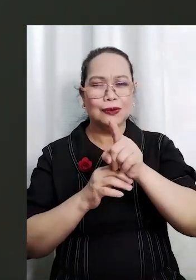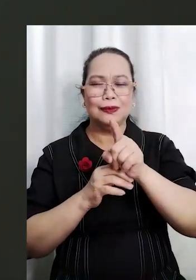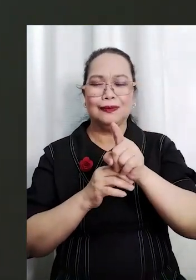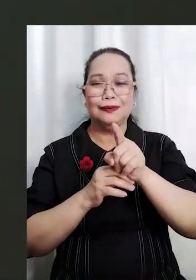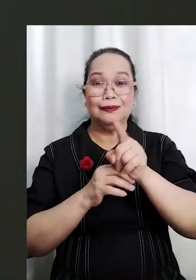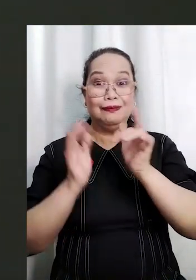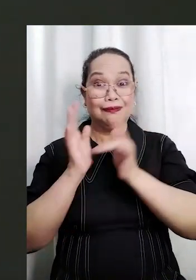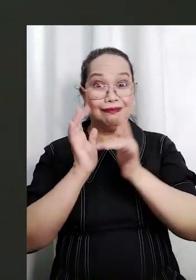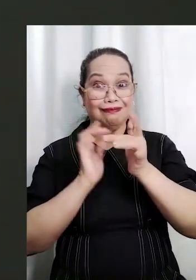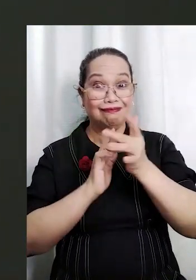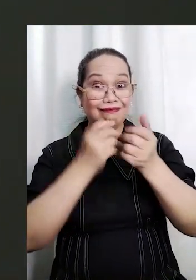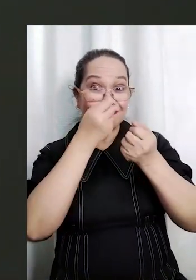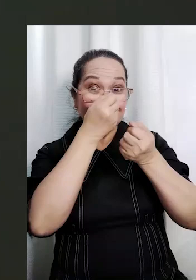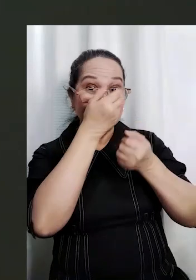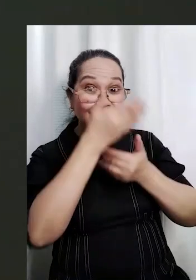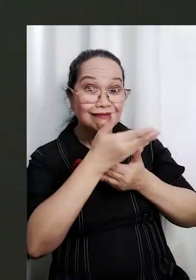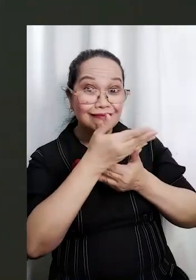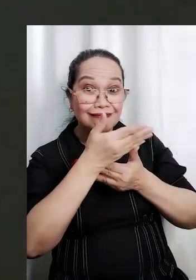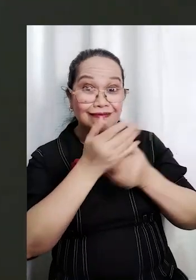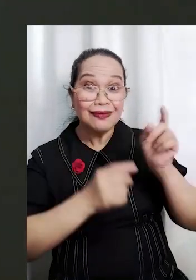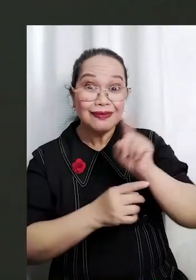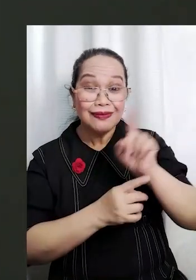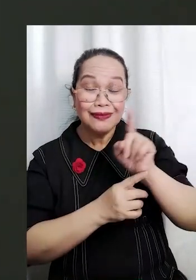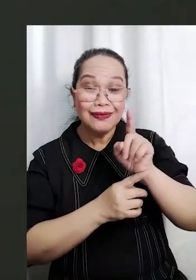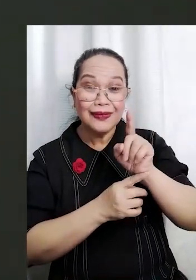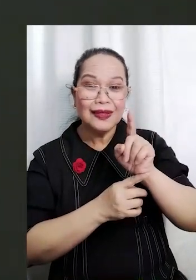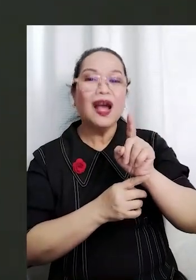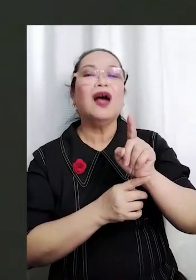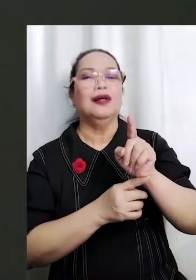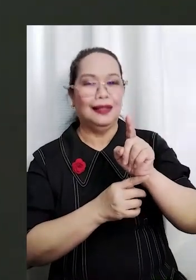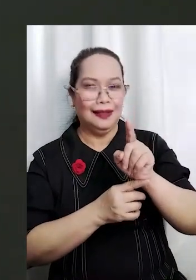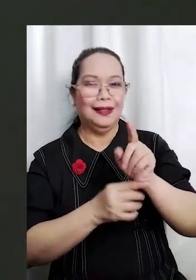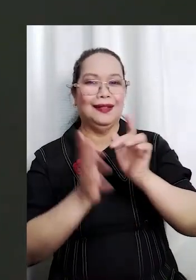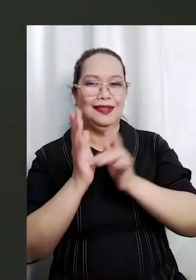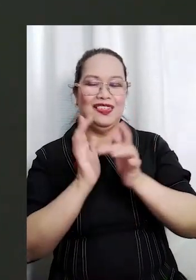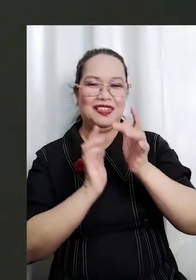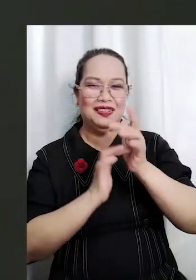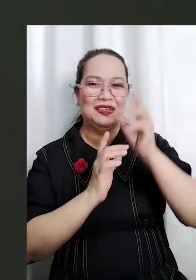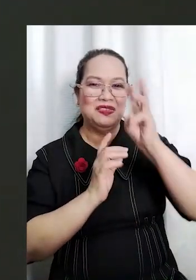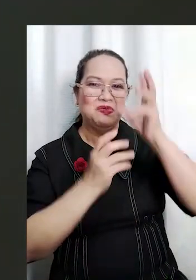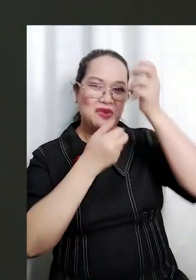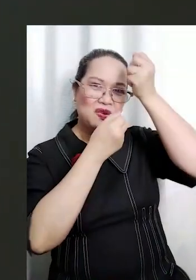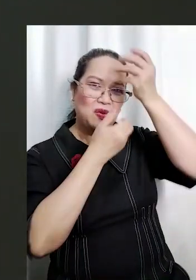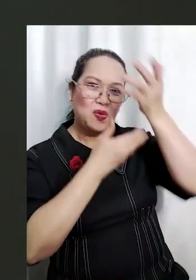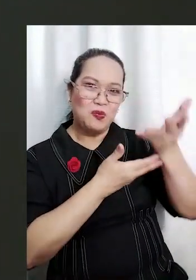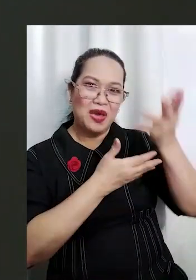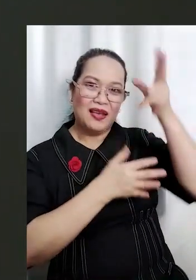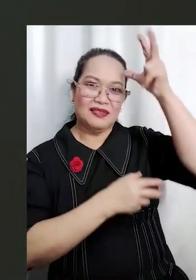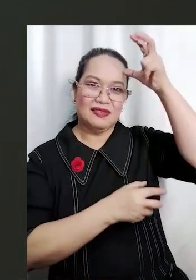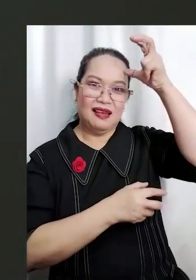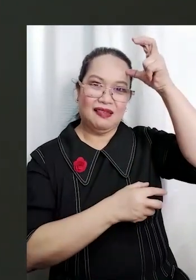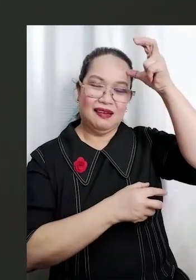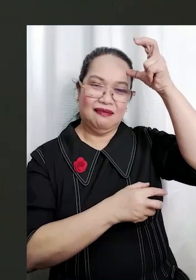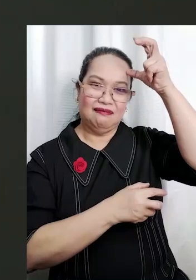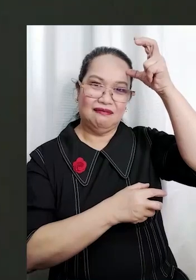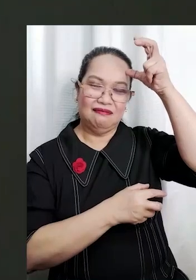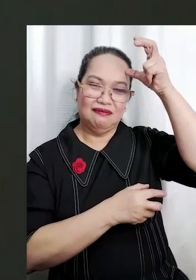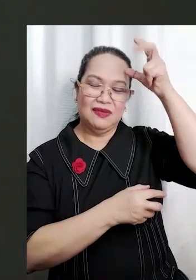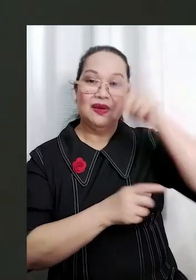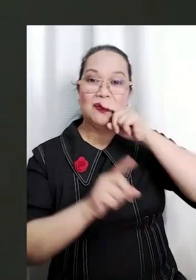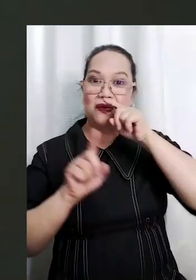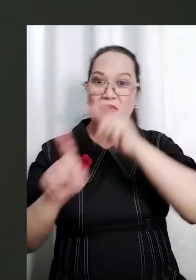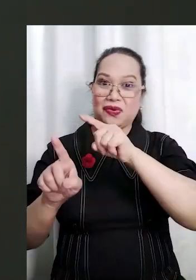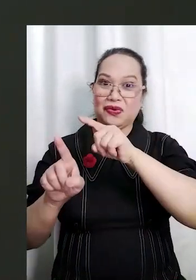this, parang ang kasalanan doon ay sinusunod niya yung kalooban niya. Sinusunod niya kung ano